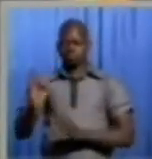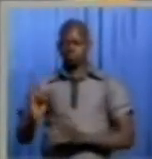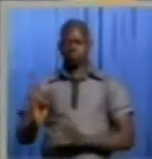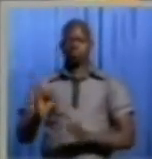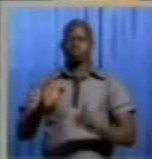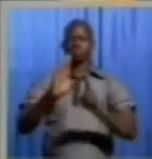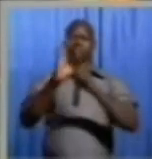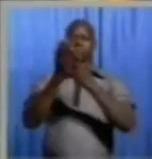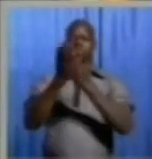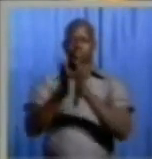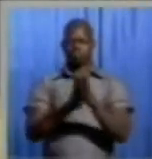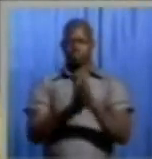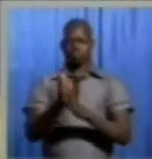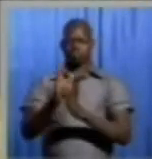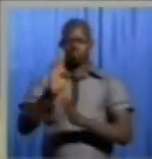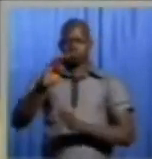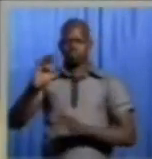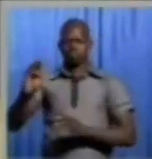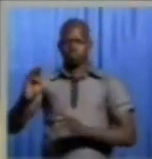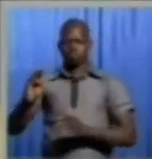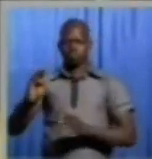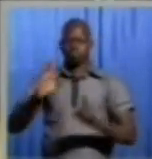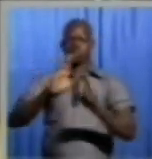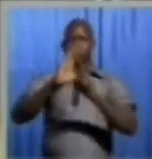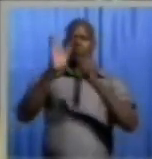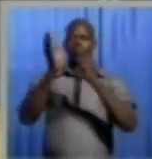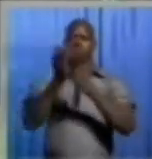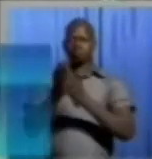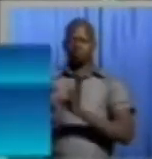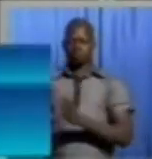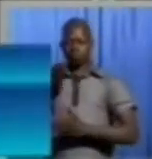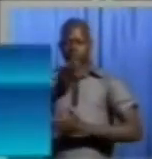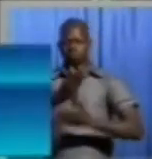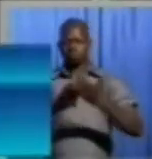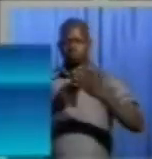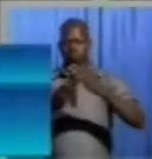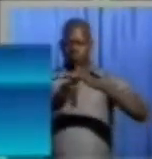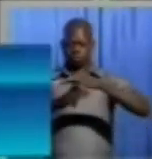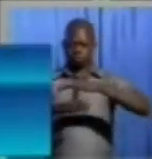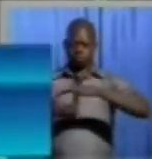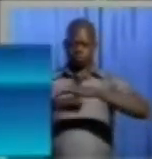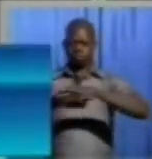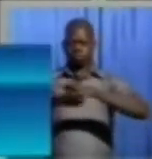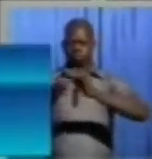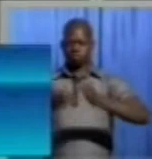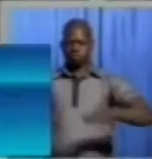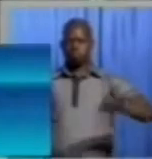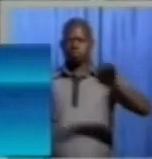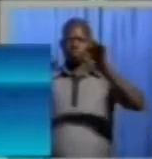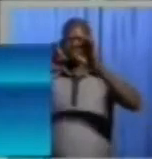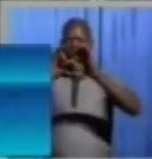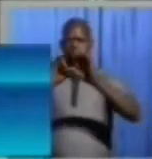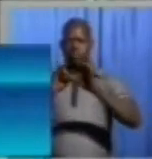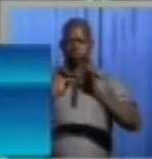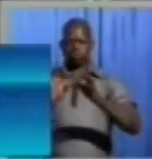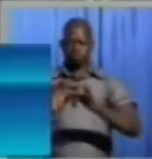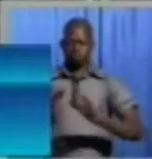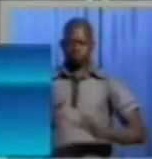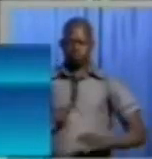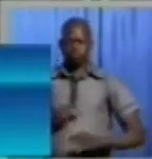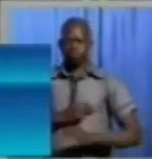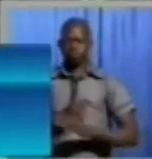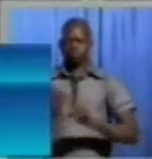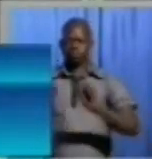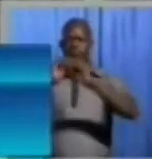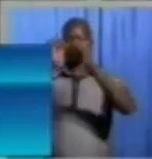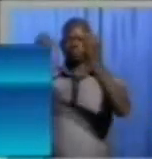culture intéresse les Bobolais. La culture fait partie vraiment des fondements importants de notre